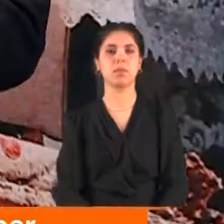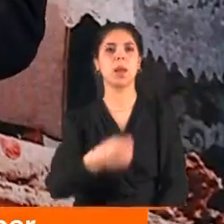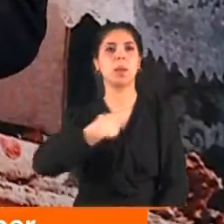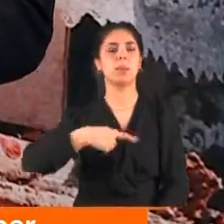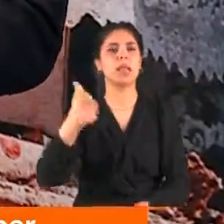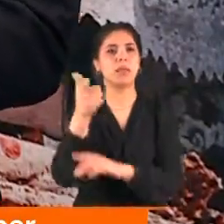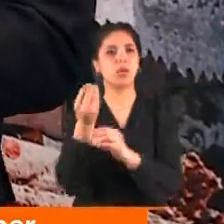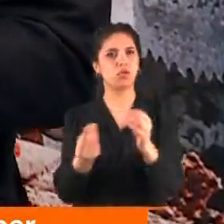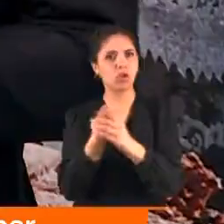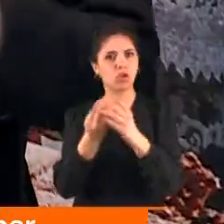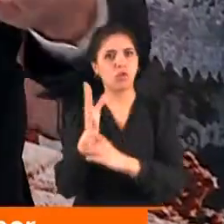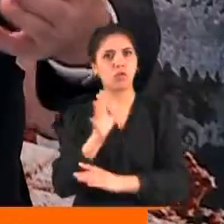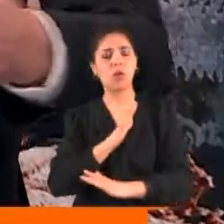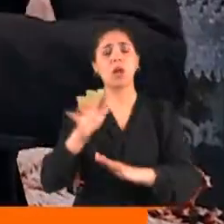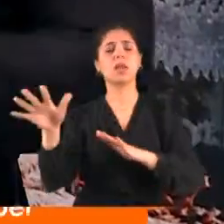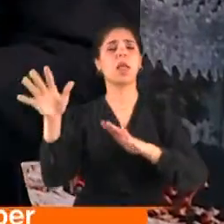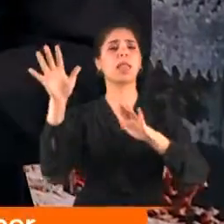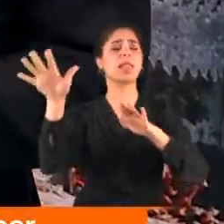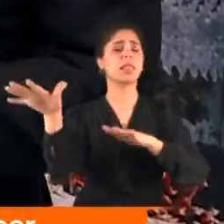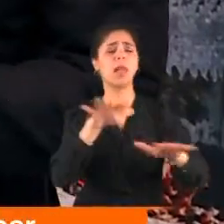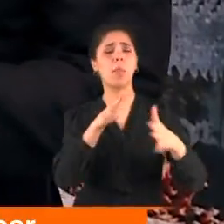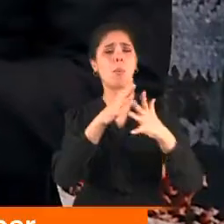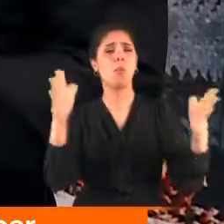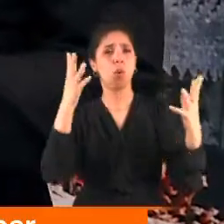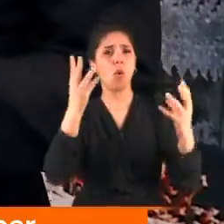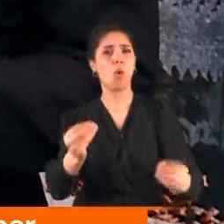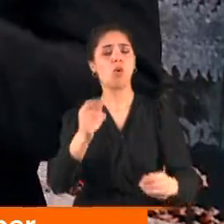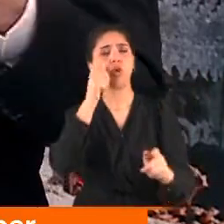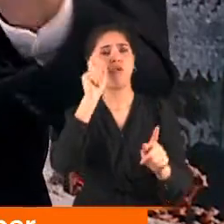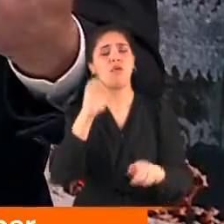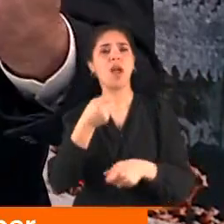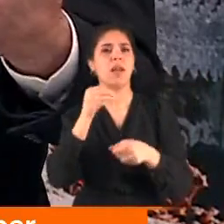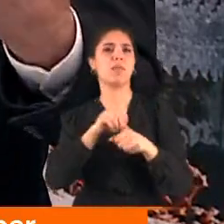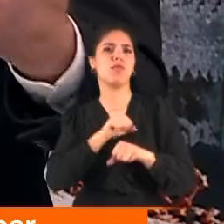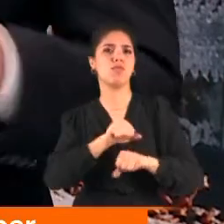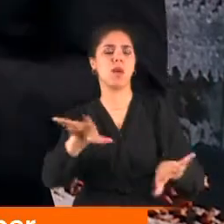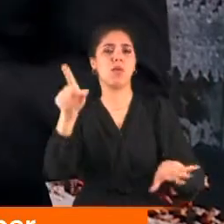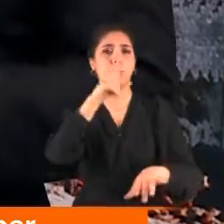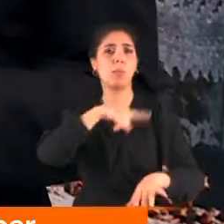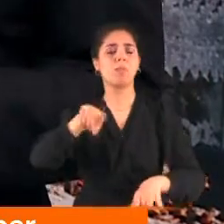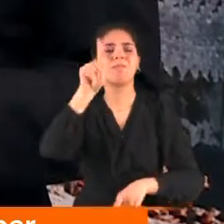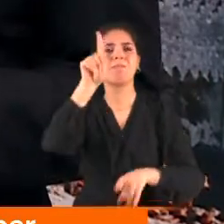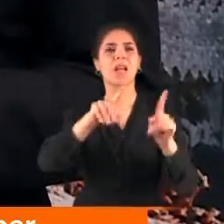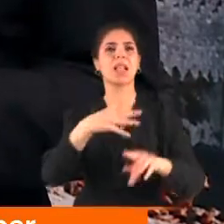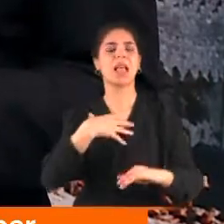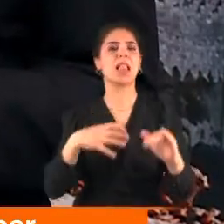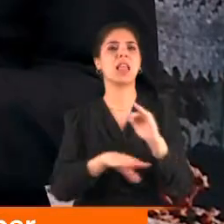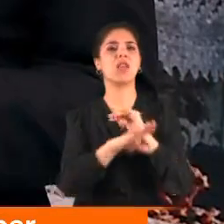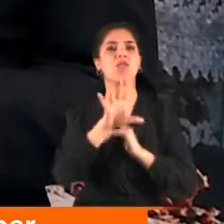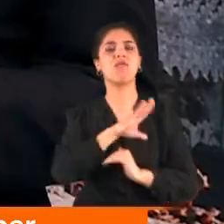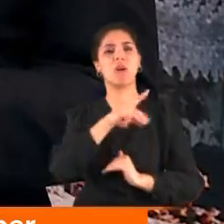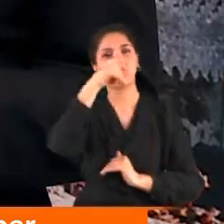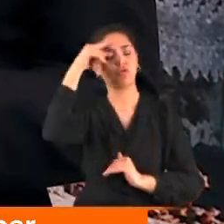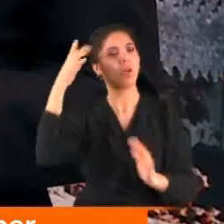Biz görüntüler ortaya çıktıkça yıkımın boyutunu gözler önüne sermek adına paylaşıyoruz elbette. Ancak bir de o dehşeti bizzat yaşayanlar var. Şans